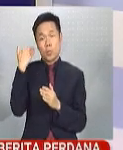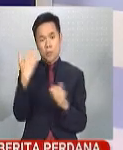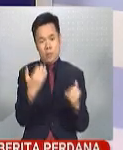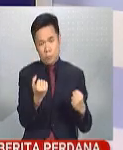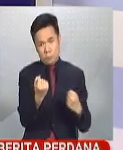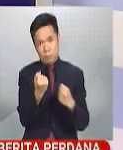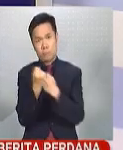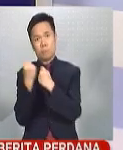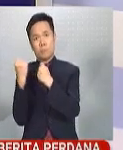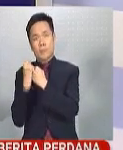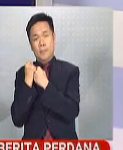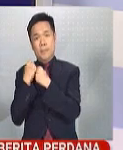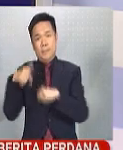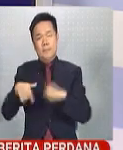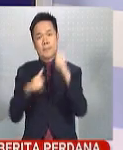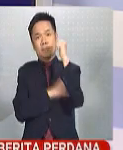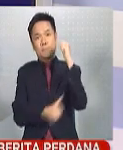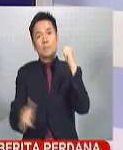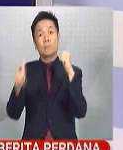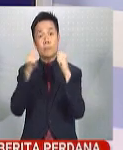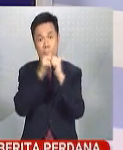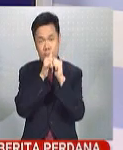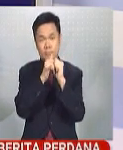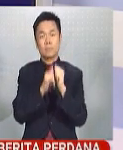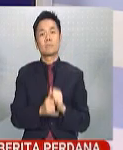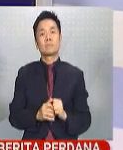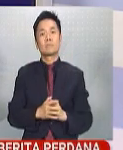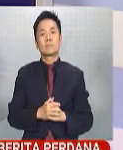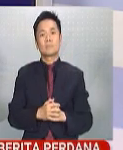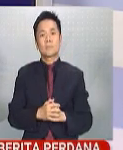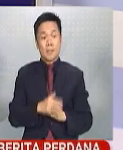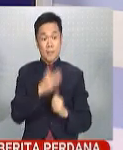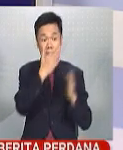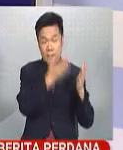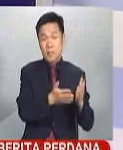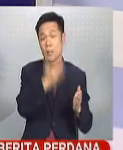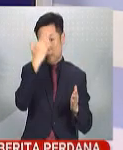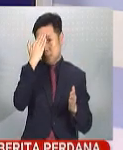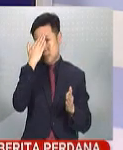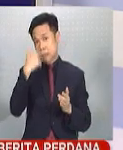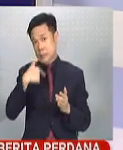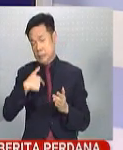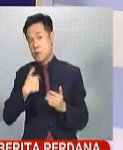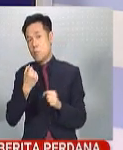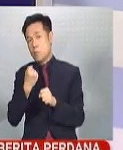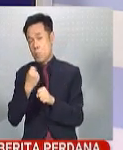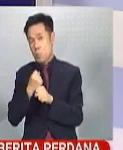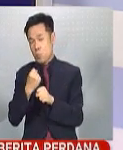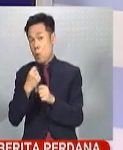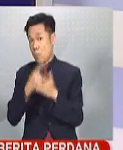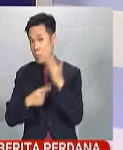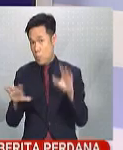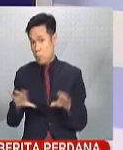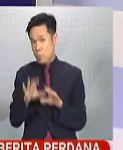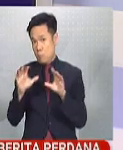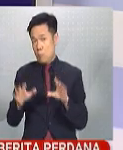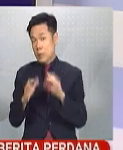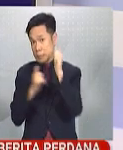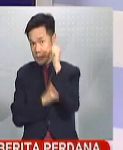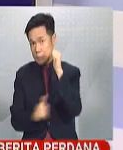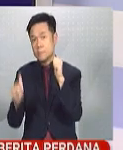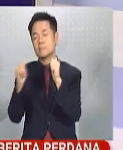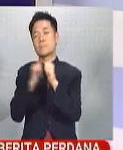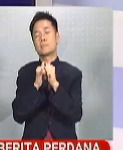pada masa dulu. Jadi beliau mengetahui apa itu YAKIP, dan kami mengharapkan satu bantuan